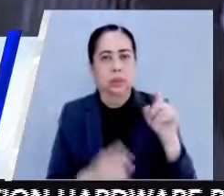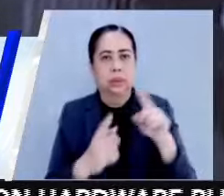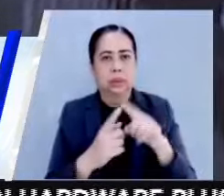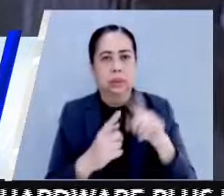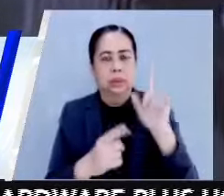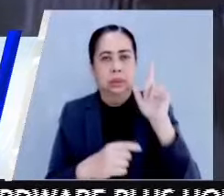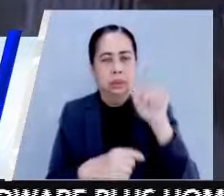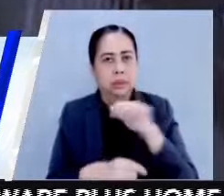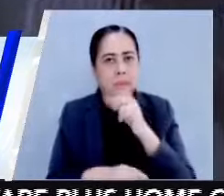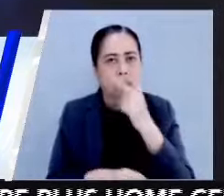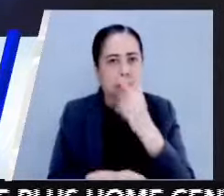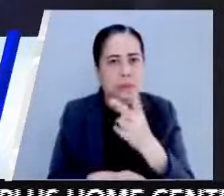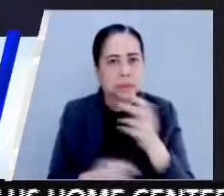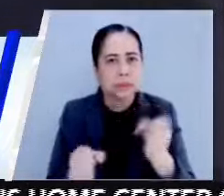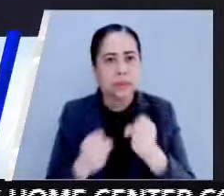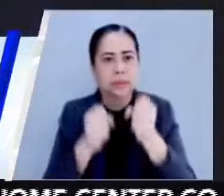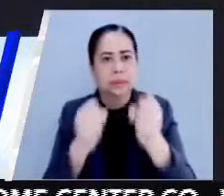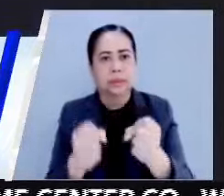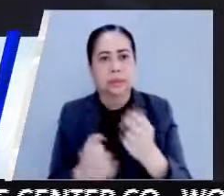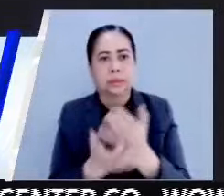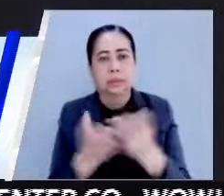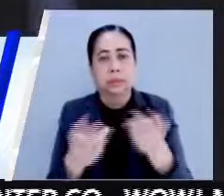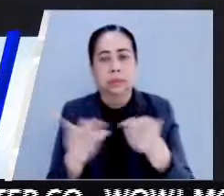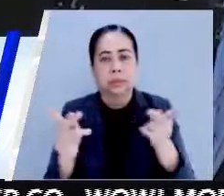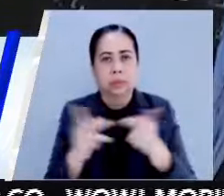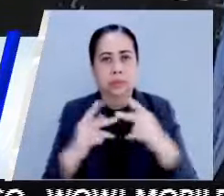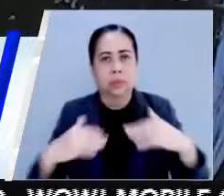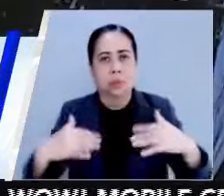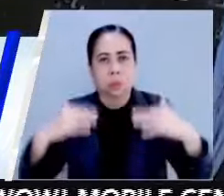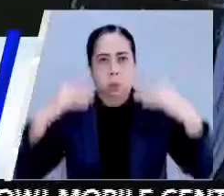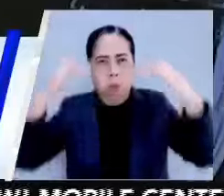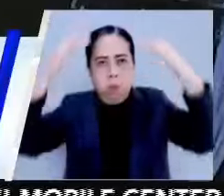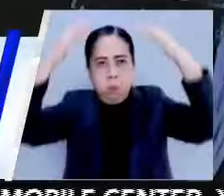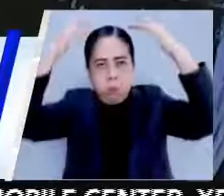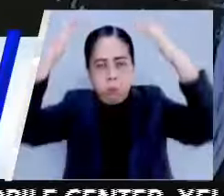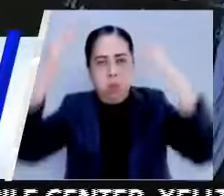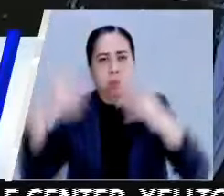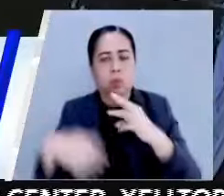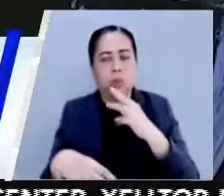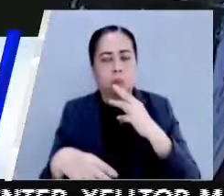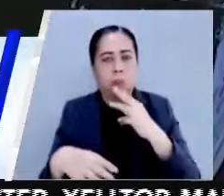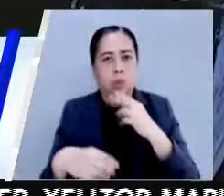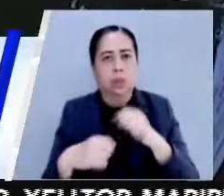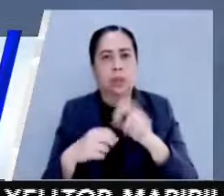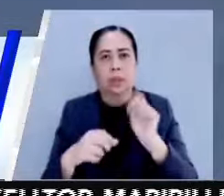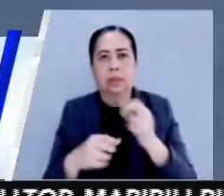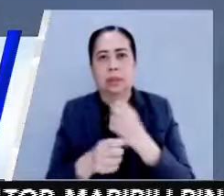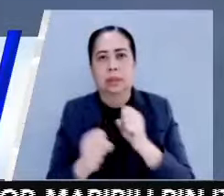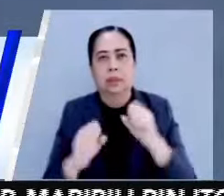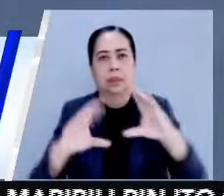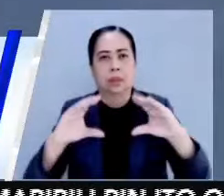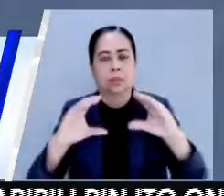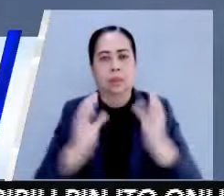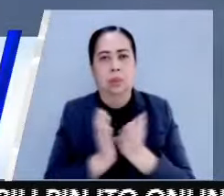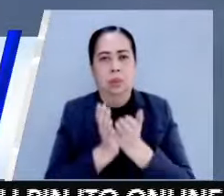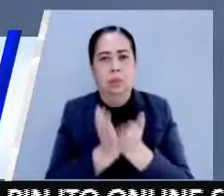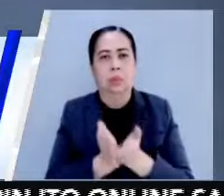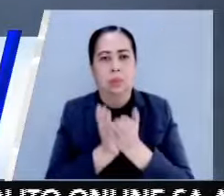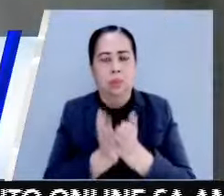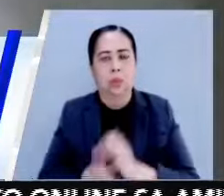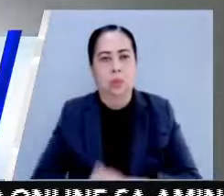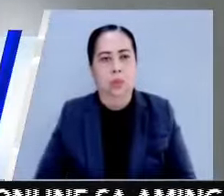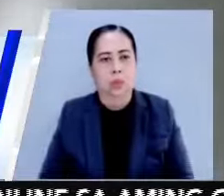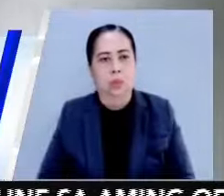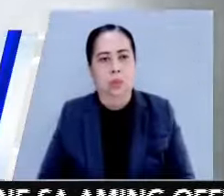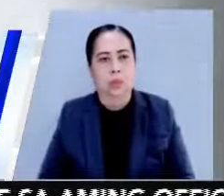ang kalsada. Sa ilang lugar, lampastao na ang tubig. Kinailangan ang rescue gamit ng rubber boat ang mga residente.